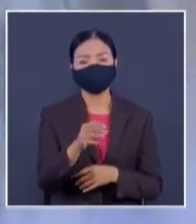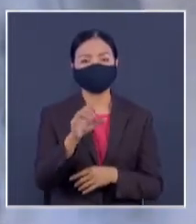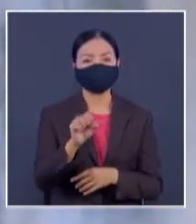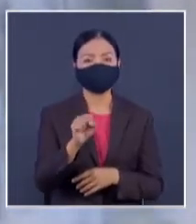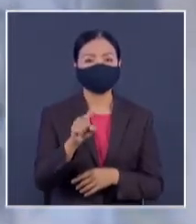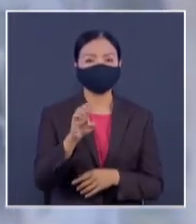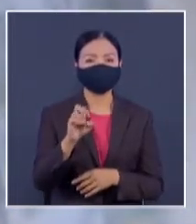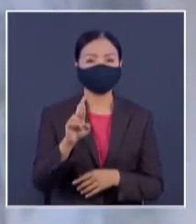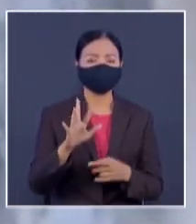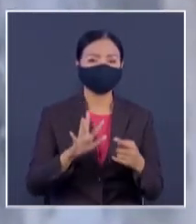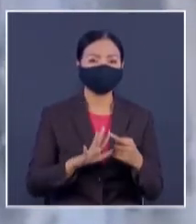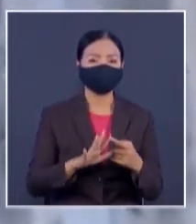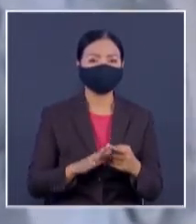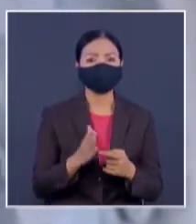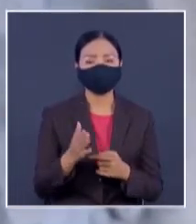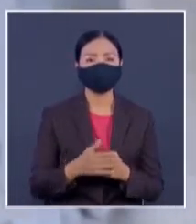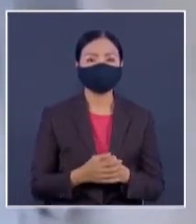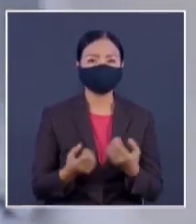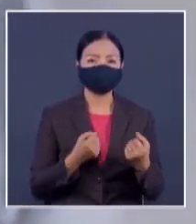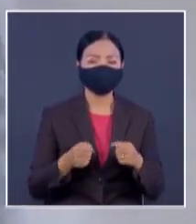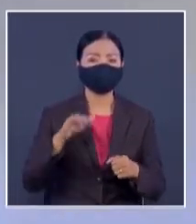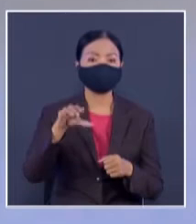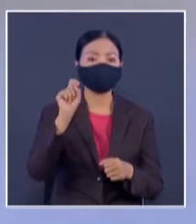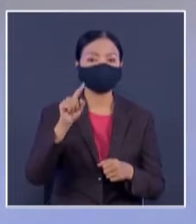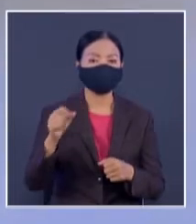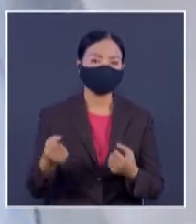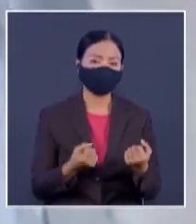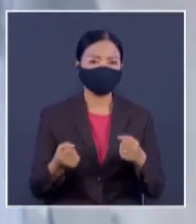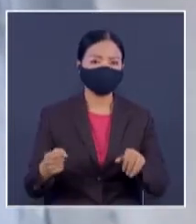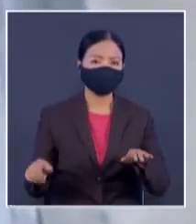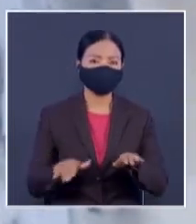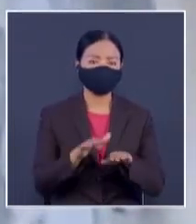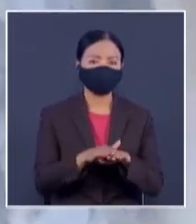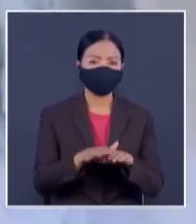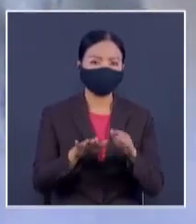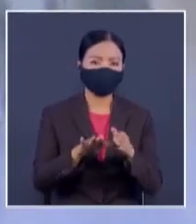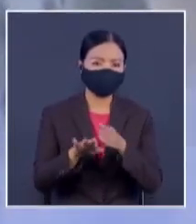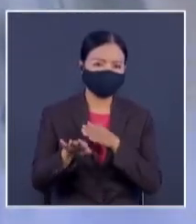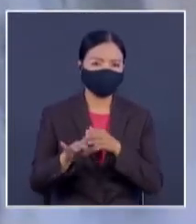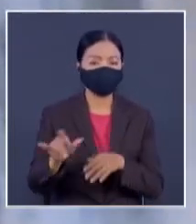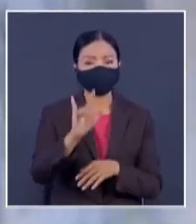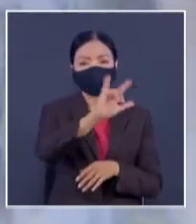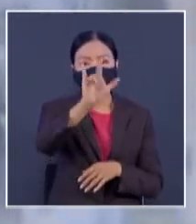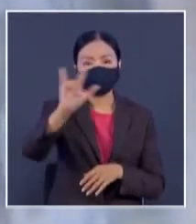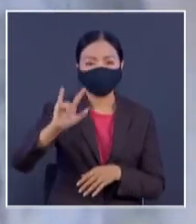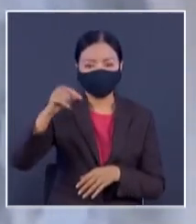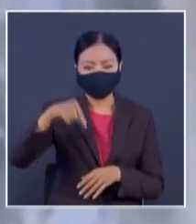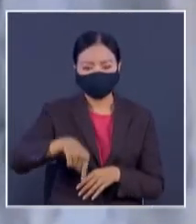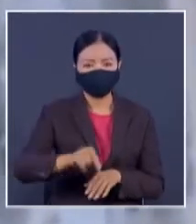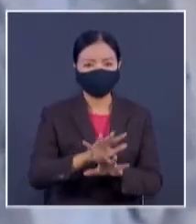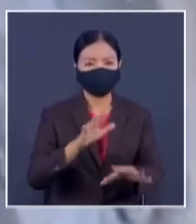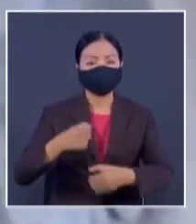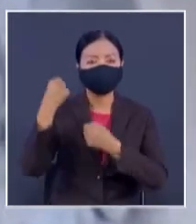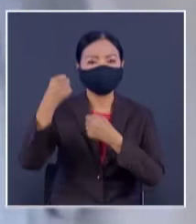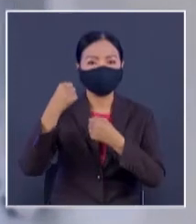สสกทมพลังประชารัฐที่เนี่ยครับไปจอดรถบนทางด่วนลงมาจากรถตู้เลยแล้วก็มาชู I love you แบบเนี้ยด้านล่างคือกลุ่มผู้ชุมนุ